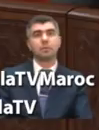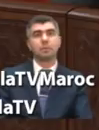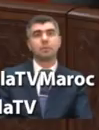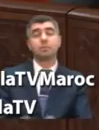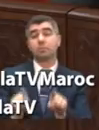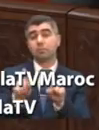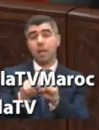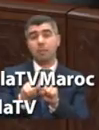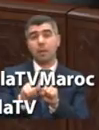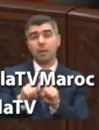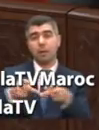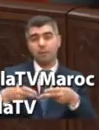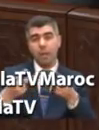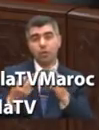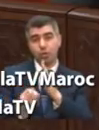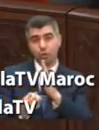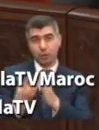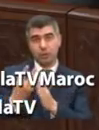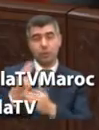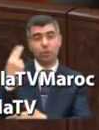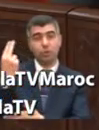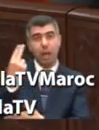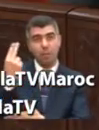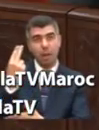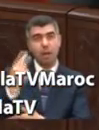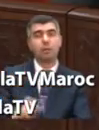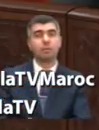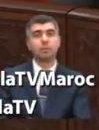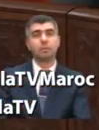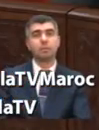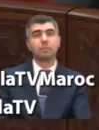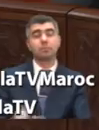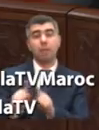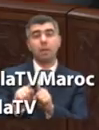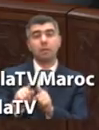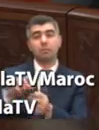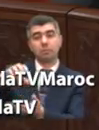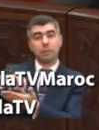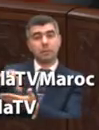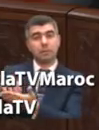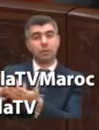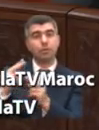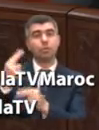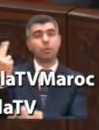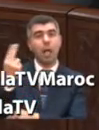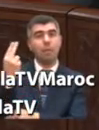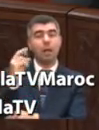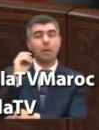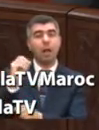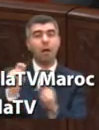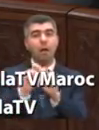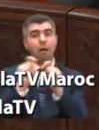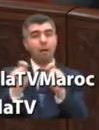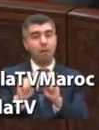إحداث المؤسسات الجامعية هذه من اختصاص الجامعات في إطار استقلالية ديال الجامعة